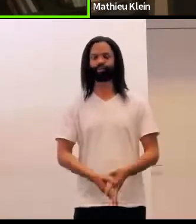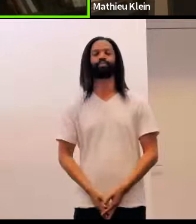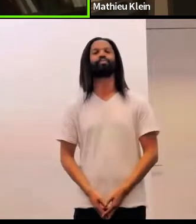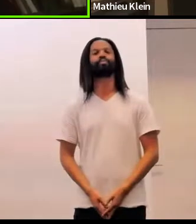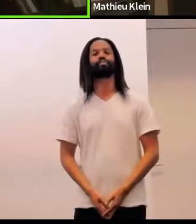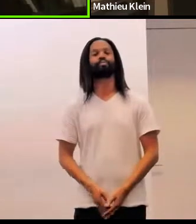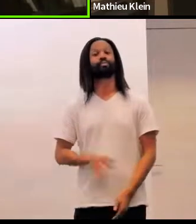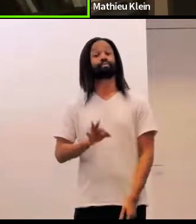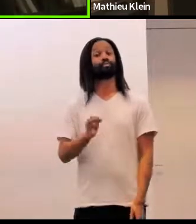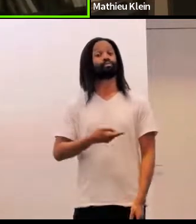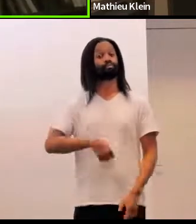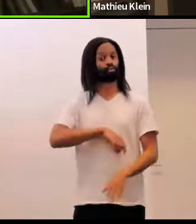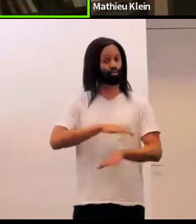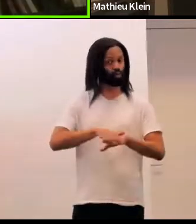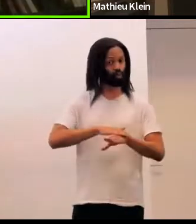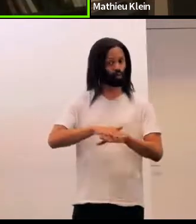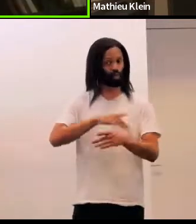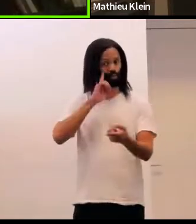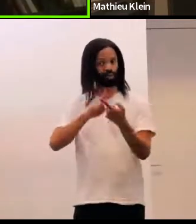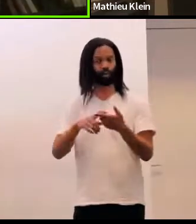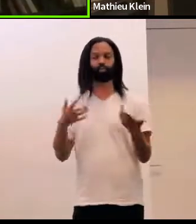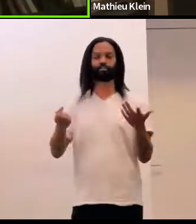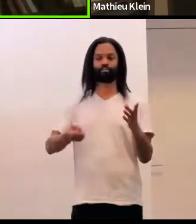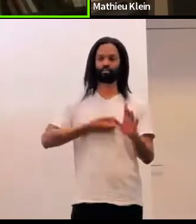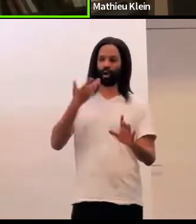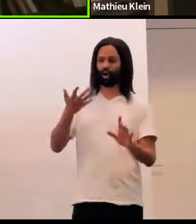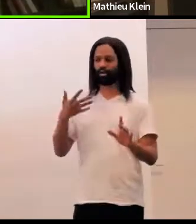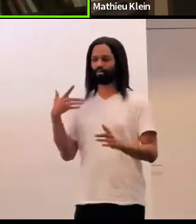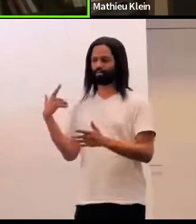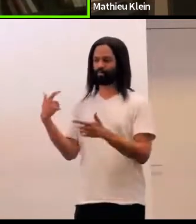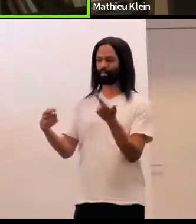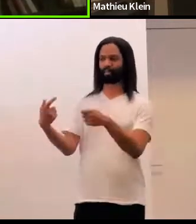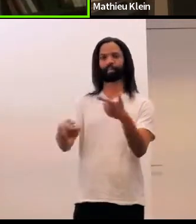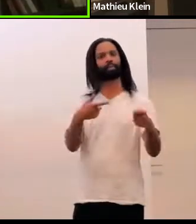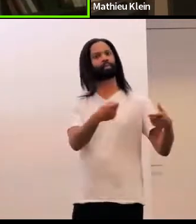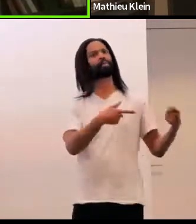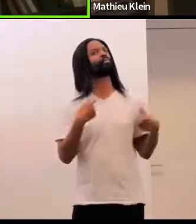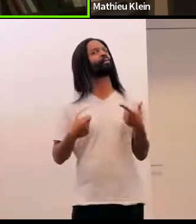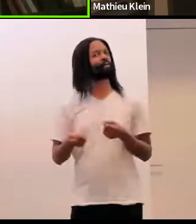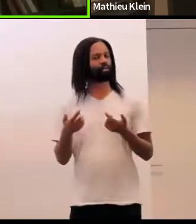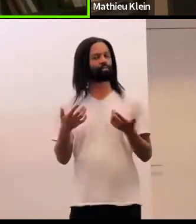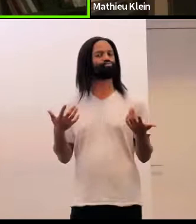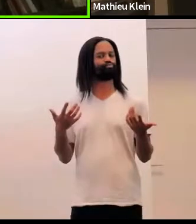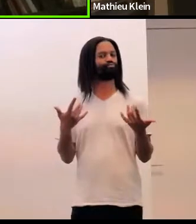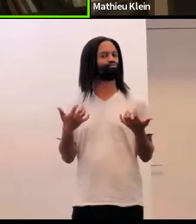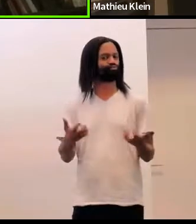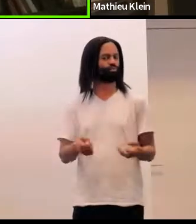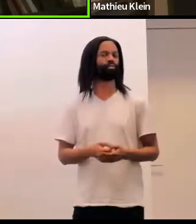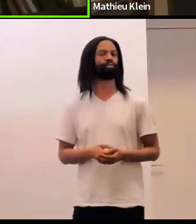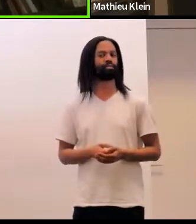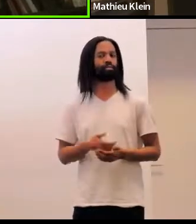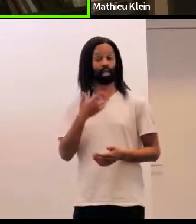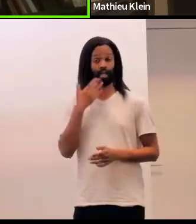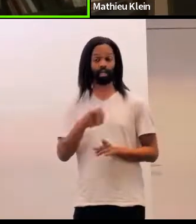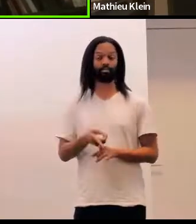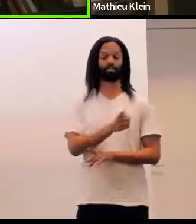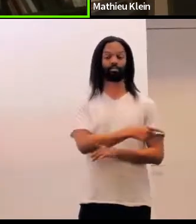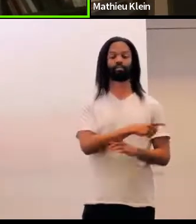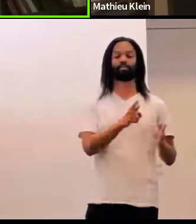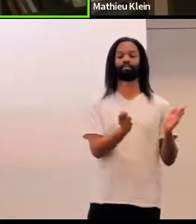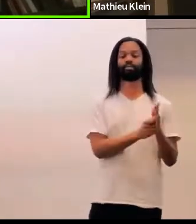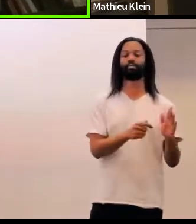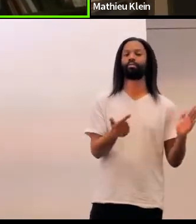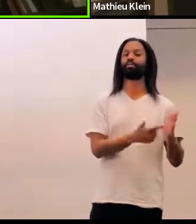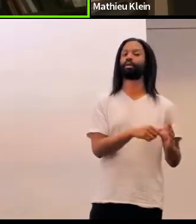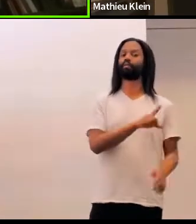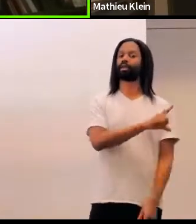politique d'acquisition d'œuvres particulièrement dynamique, puisque nous avions fait le choix en 2021. Et cela sera